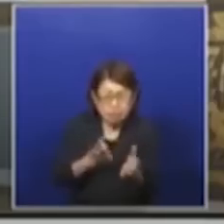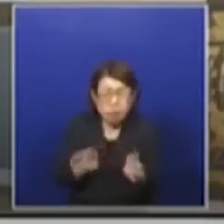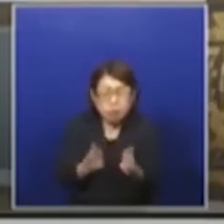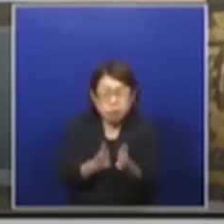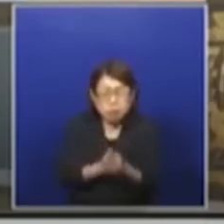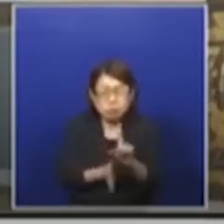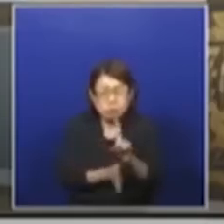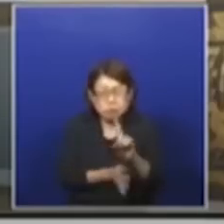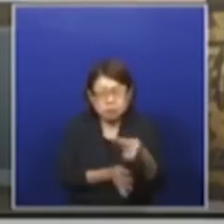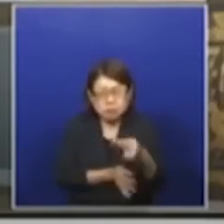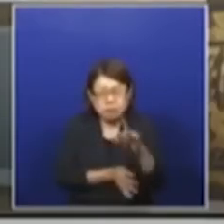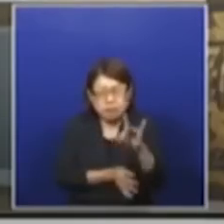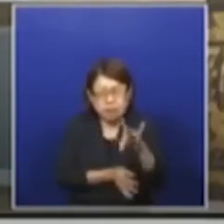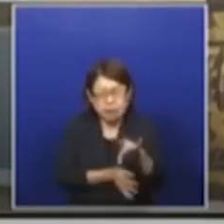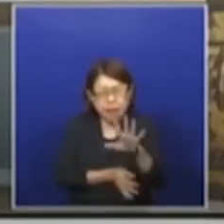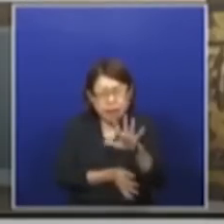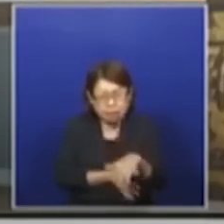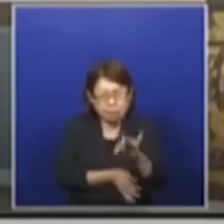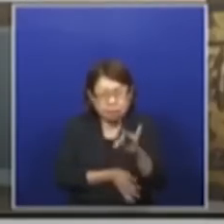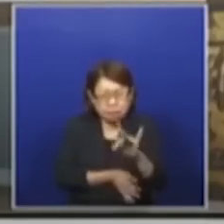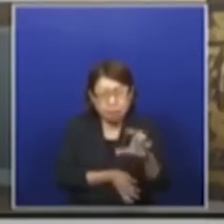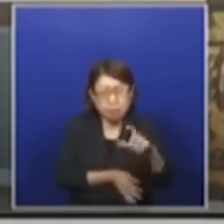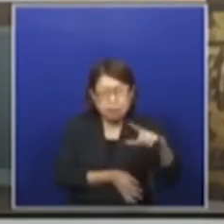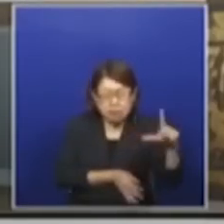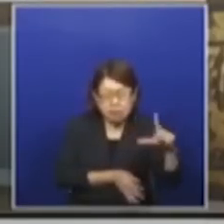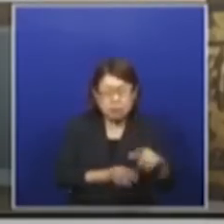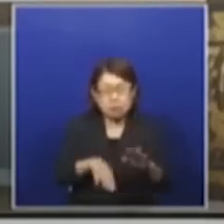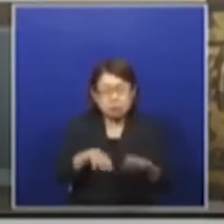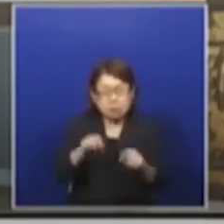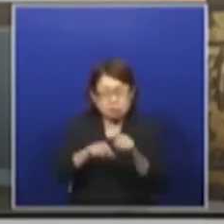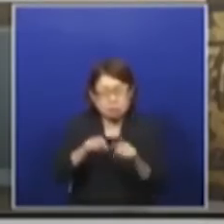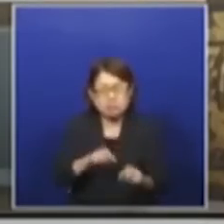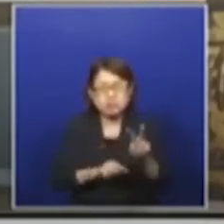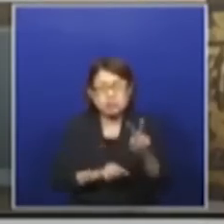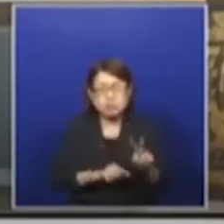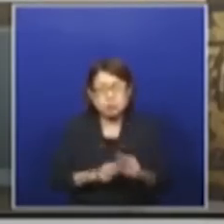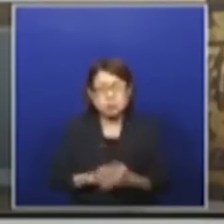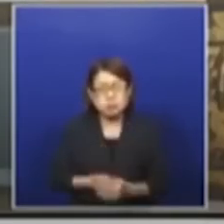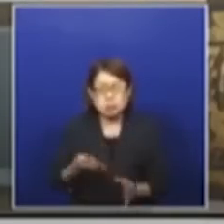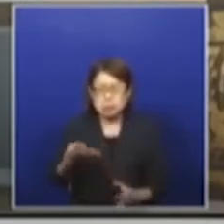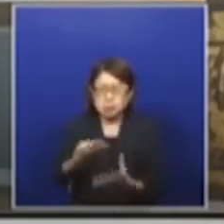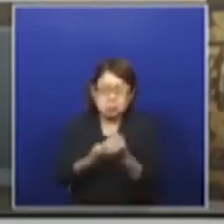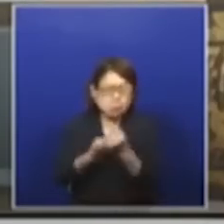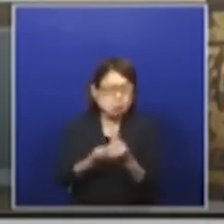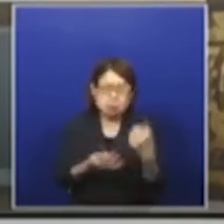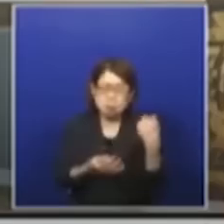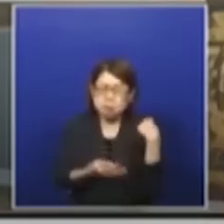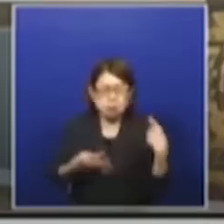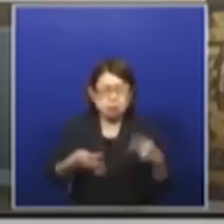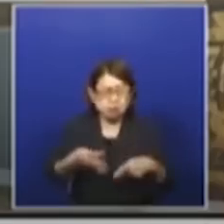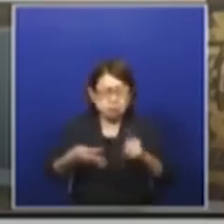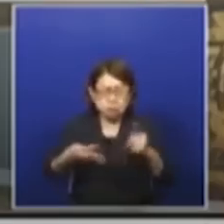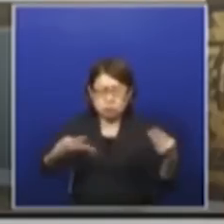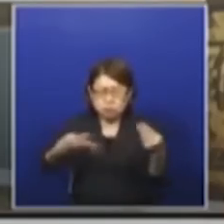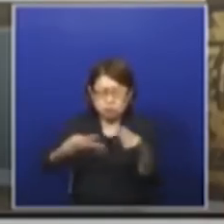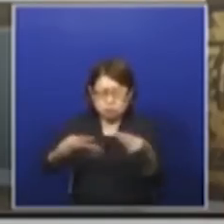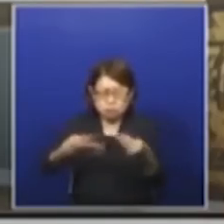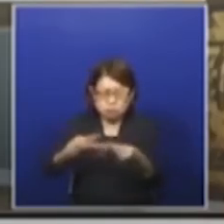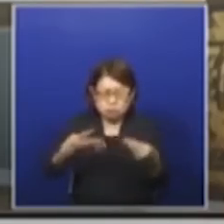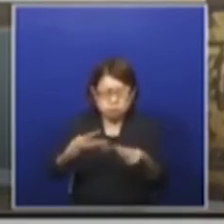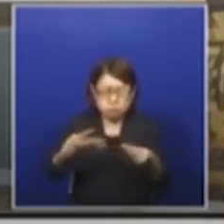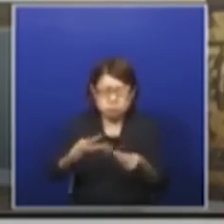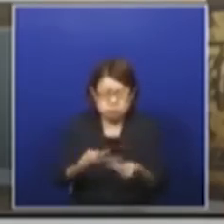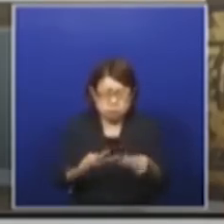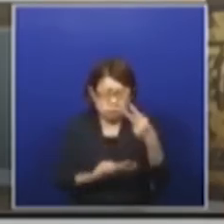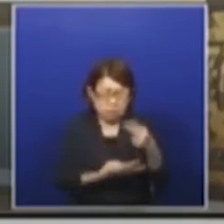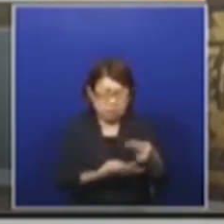15,185 ล้านบาทคิดเป็น 2% ของขนาดตราสารหนี้ที่เข้าขายได้ประโยชน์เห็นไหมครับท่านประธานแค่ทุน